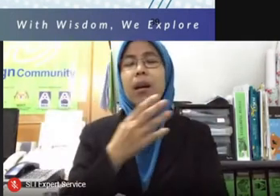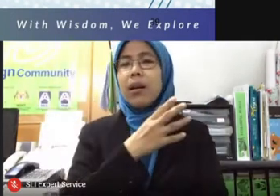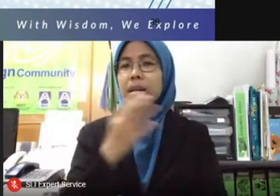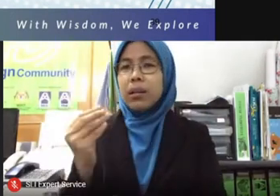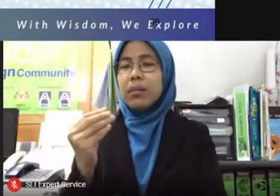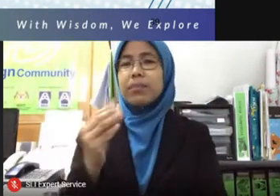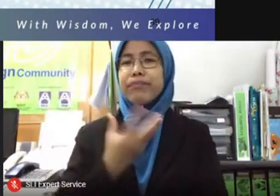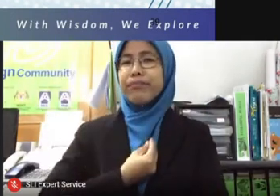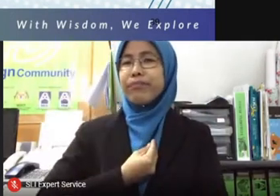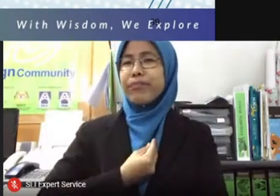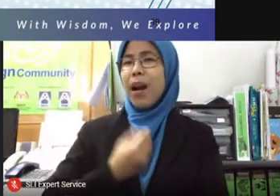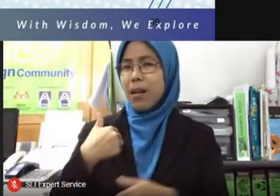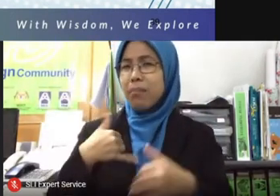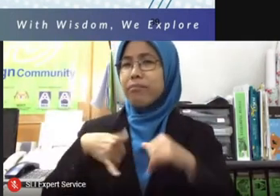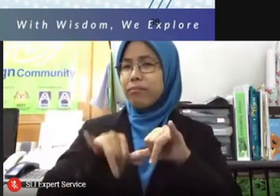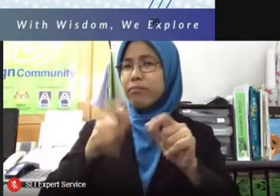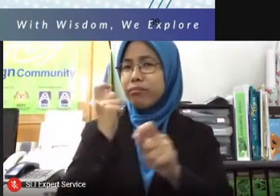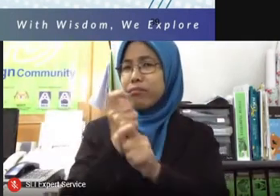nak kurangkan gemuruh tu,